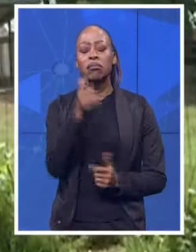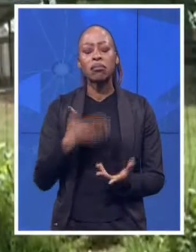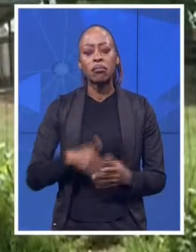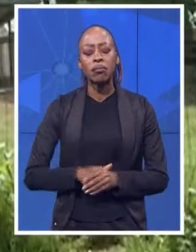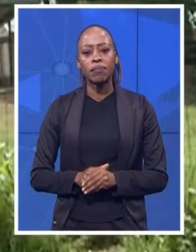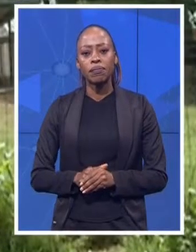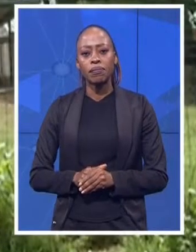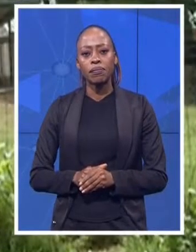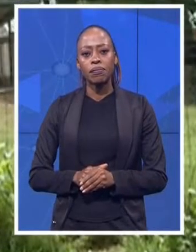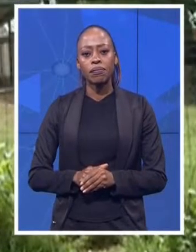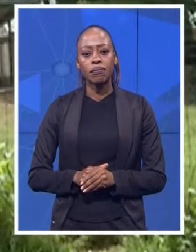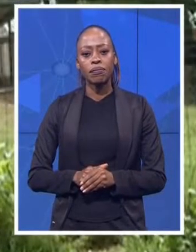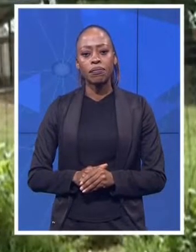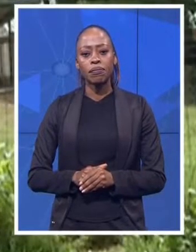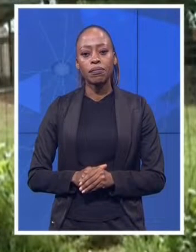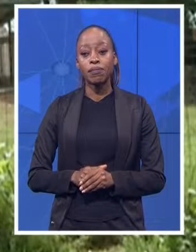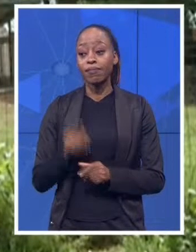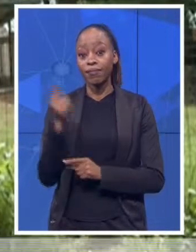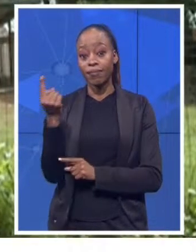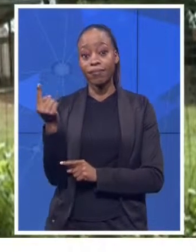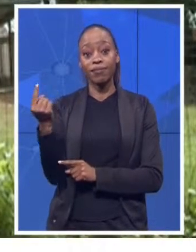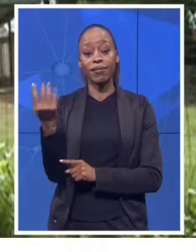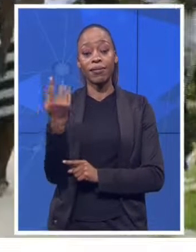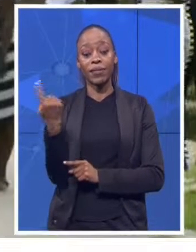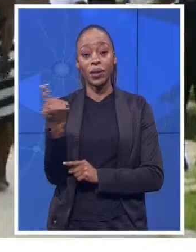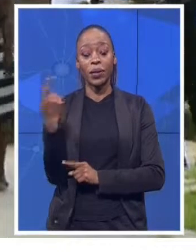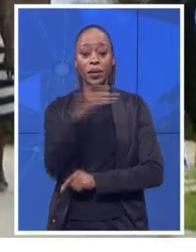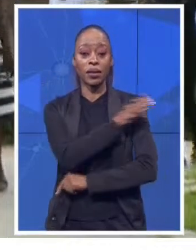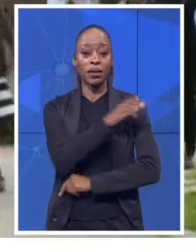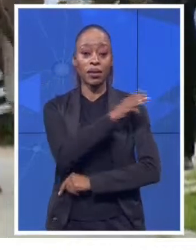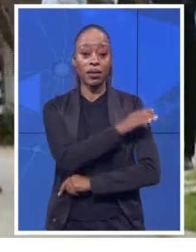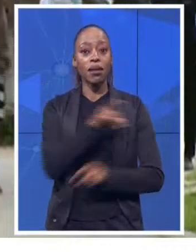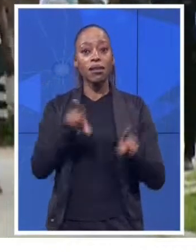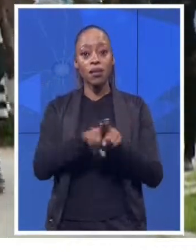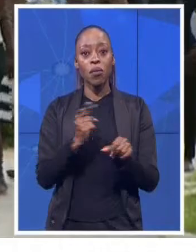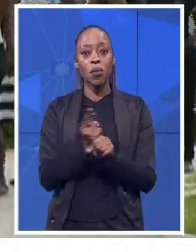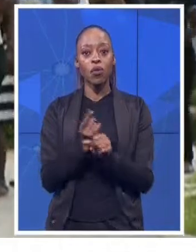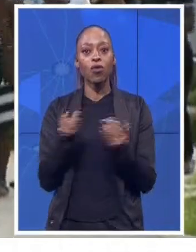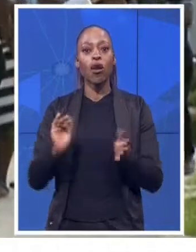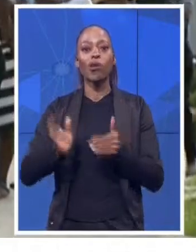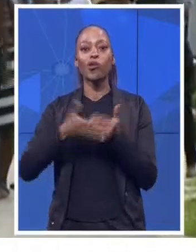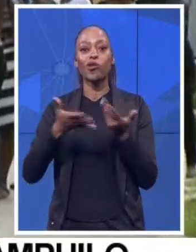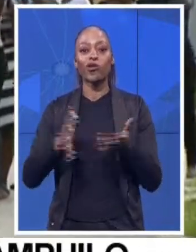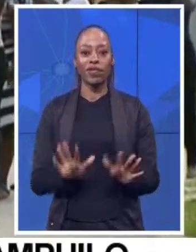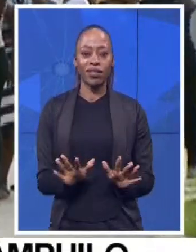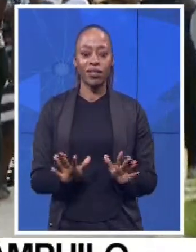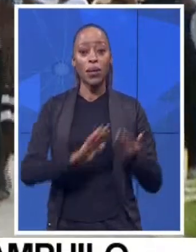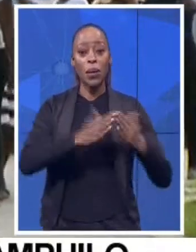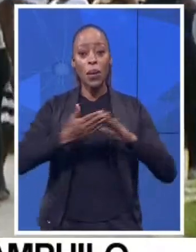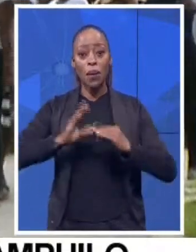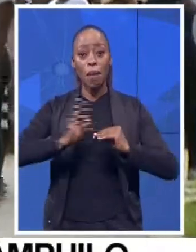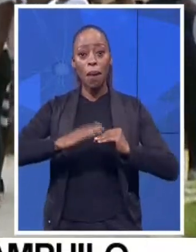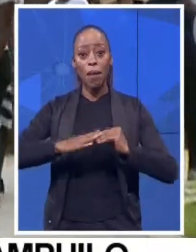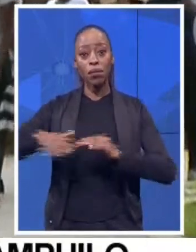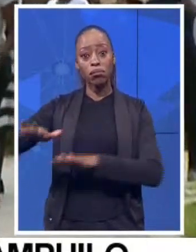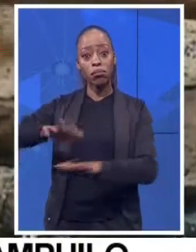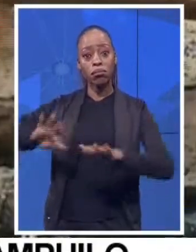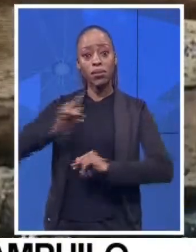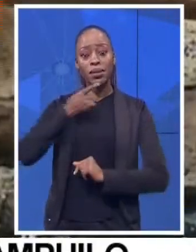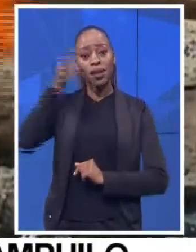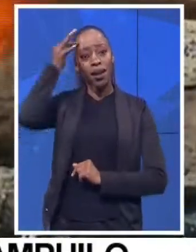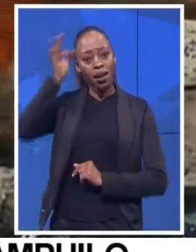Lesi nguso sodwa sikhungo setempilo kulendzawo kanti ke sikhuluma nje sivaliwe. Takhamuti takulendzawo tifuna